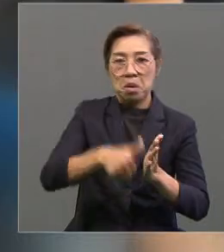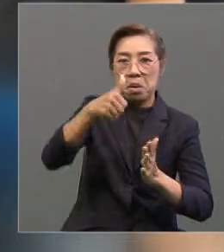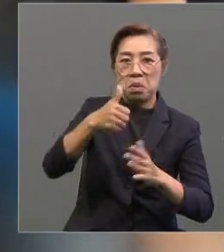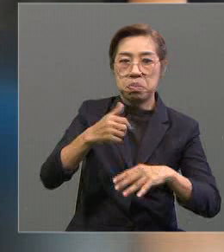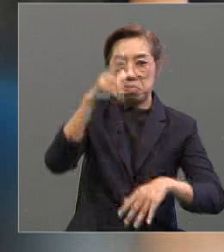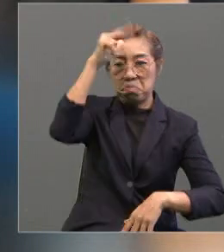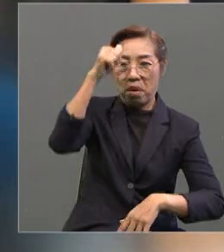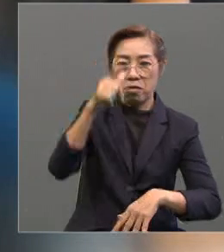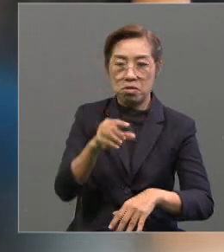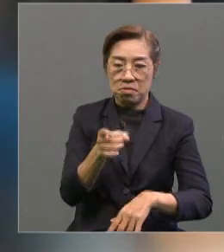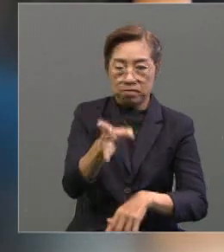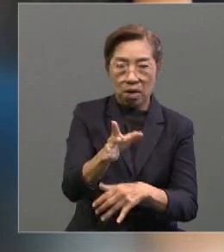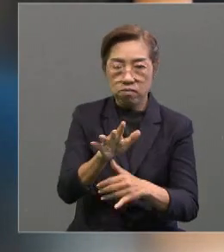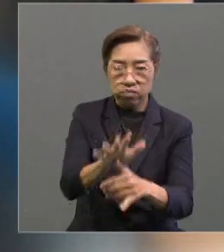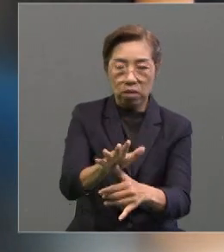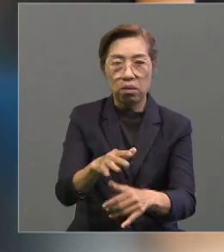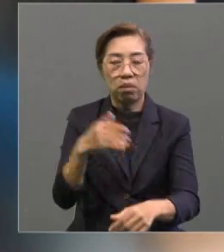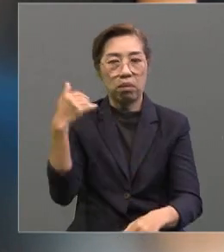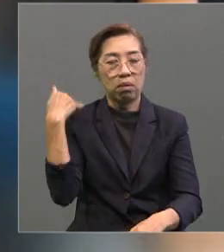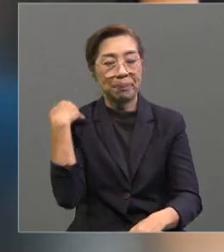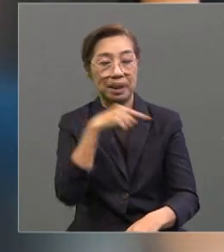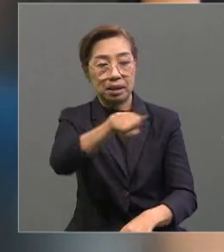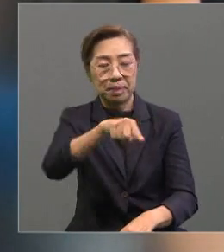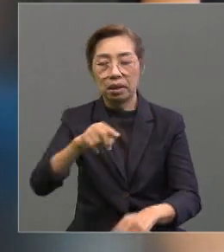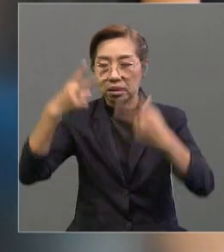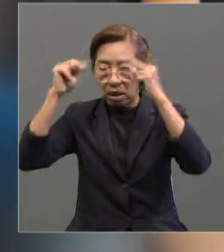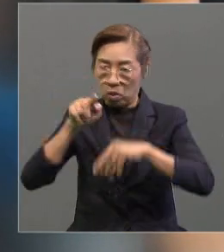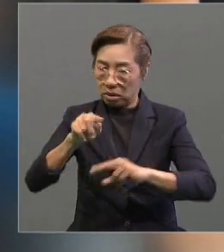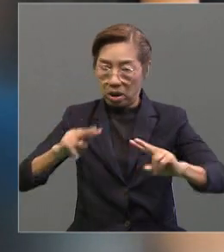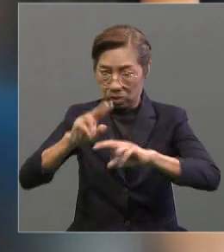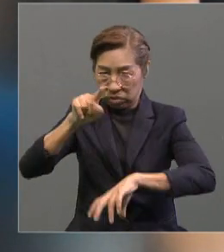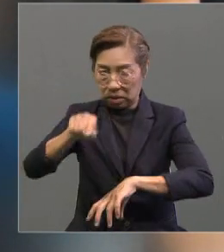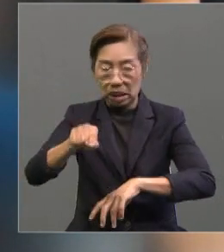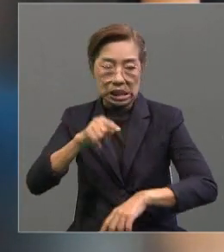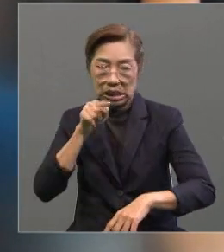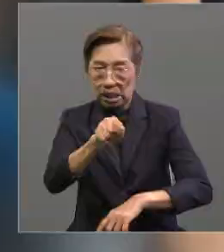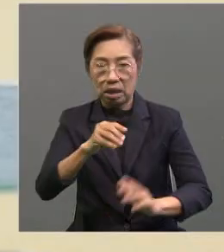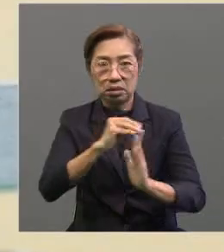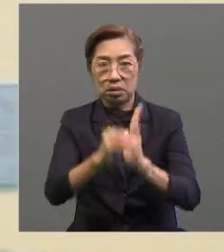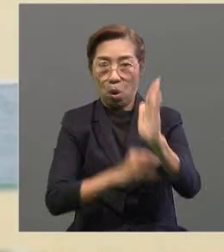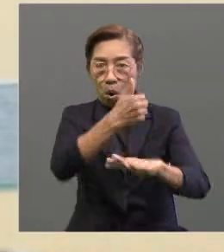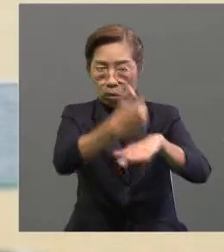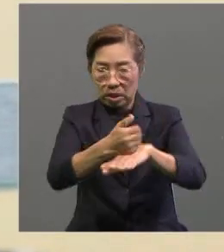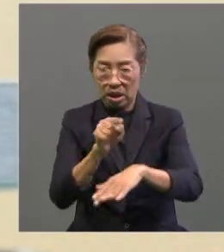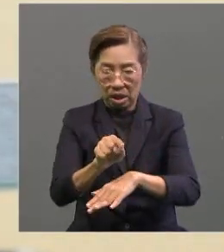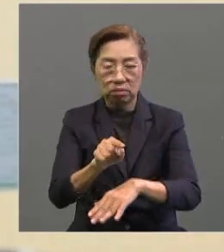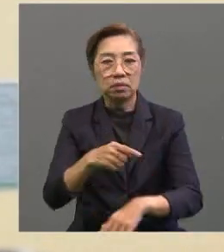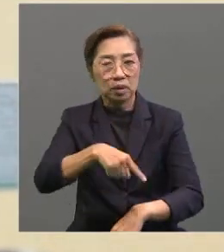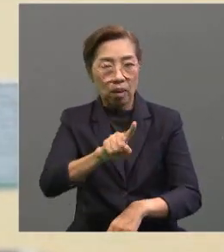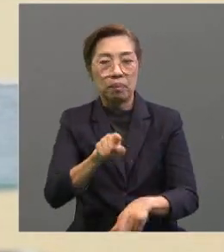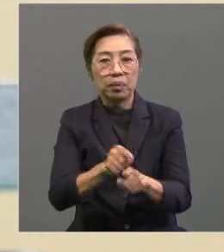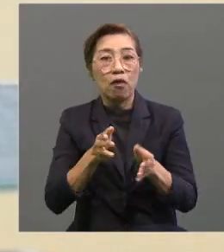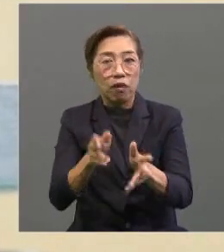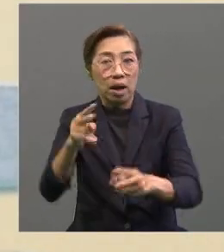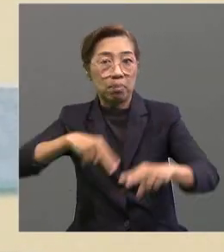หลายพื้นที่เรื่องนี้ทานนายกรัฐมนตรีก็กำชับให้กระทรวงมหาดไทยสั่งการกับผู้ว่าราชการจังหวัดทั่วประเทศนะคะมีการมอบหมายให้ทีมฝ่าย